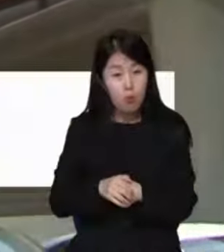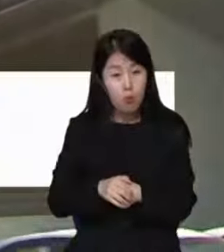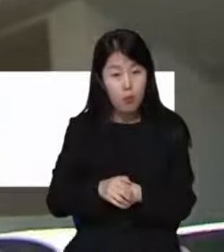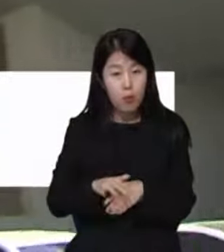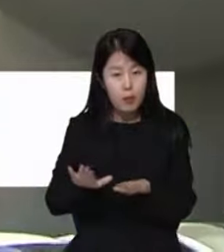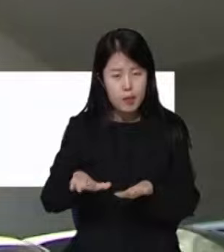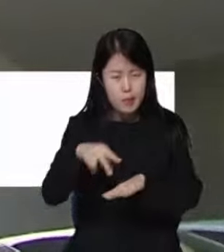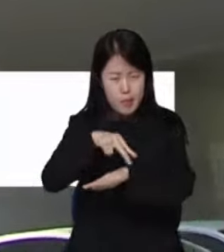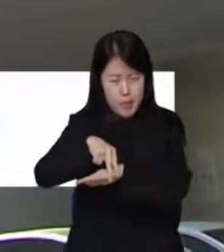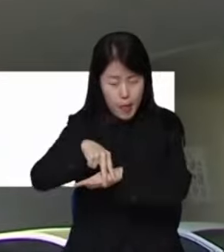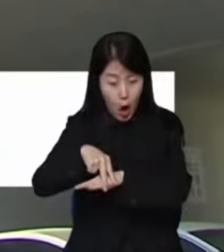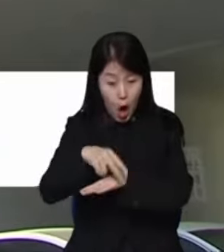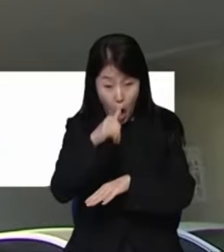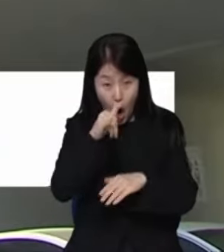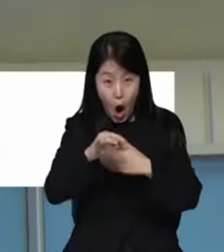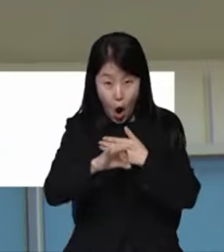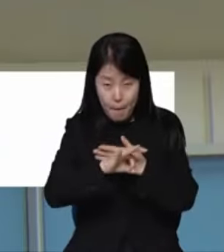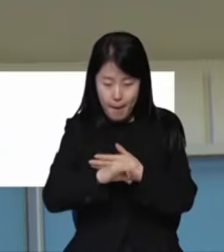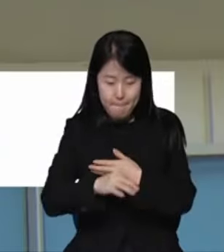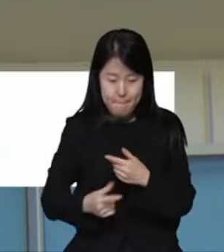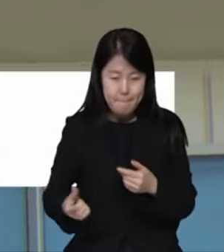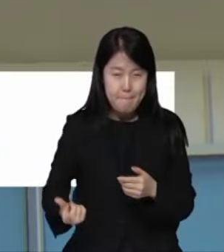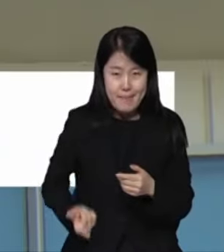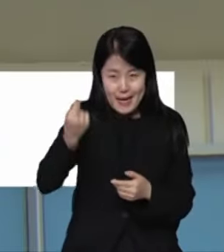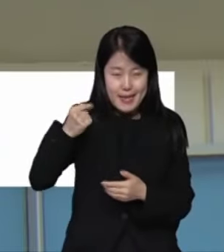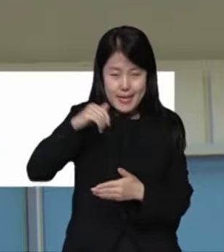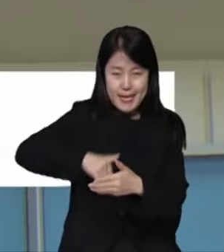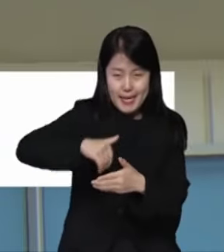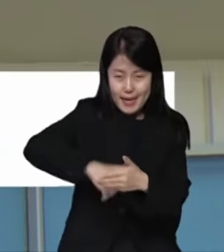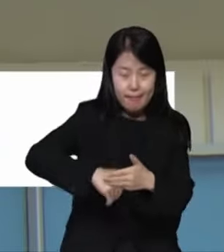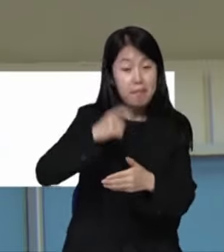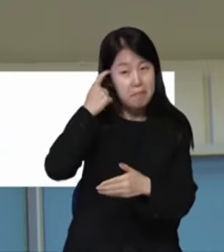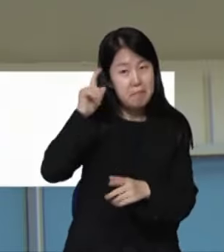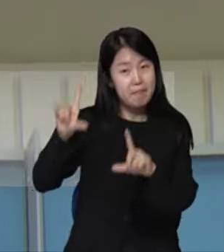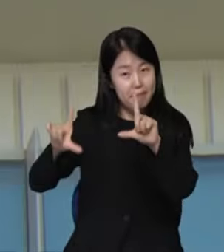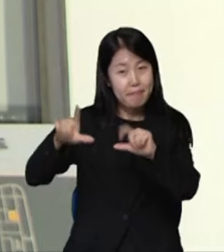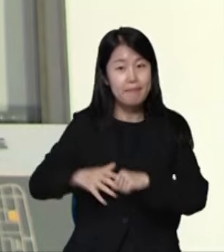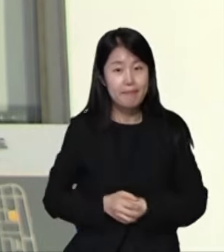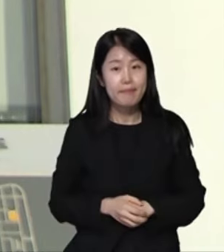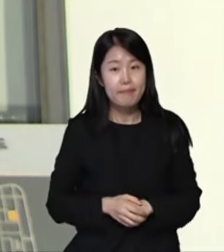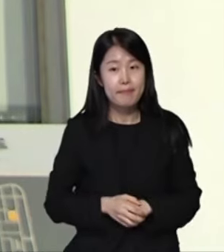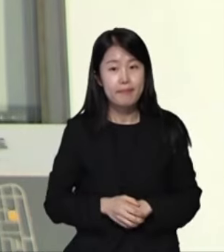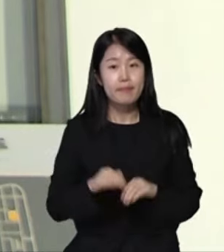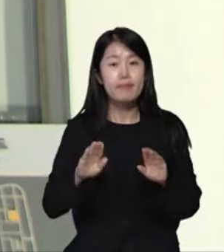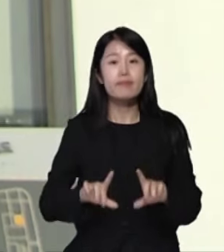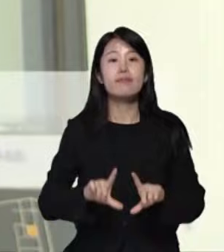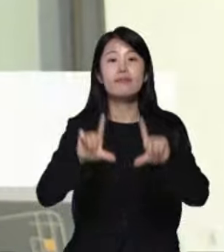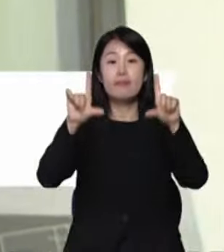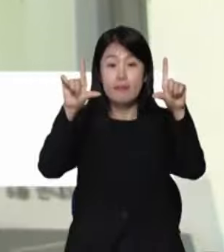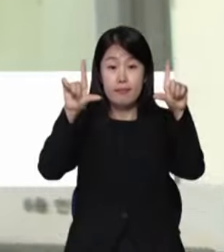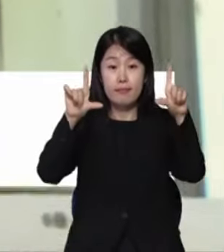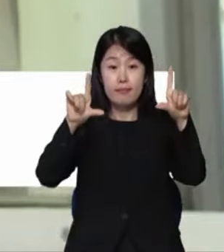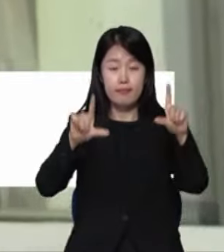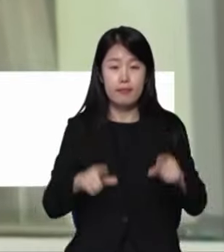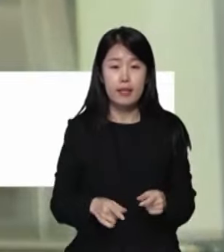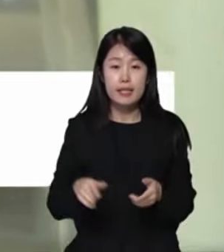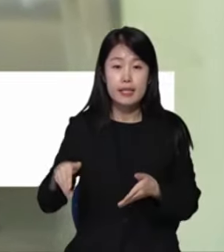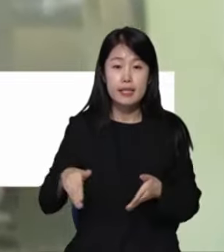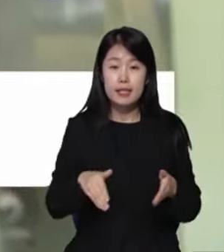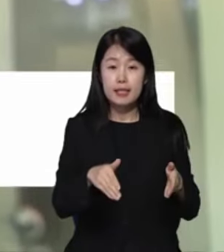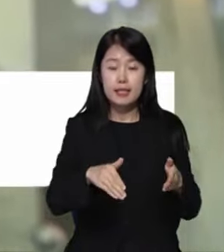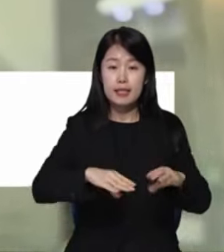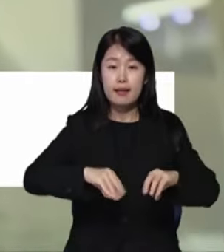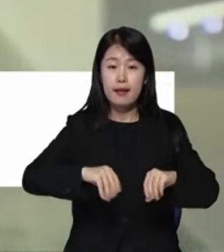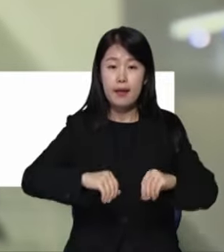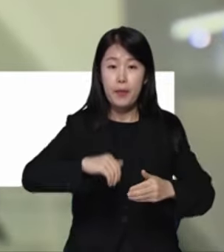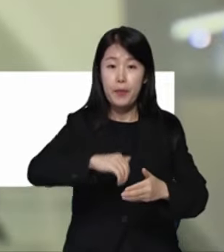구간부터 빠르게 착공하겠다는 정부의 의지가 반영된 것으로 풀이됩니다. 올해 이제 노방공사 착수한다고 한 380억